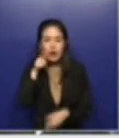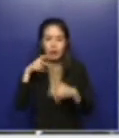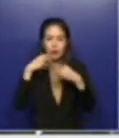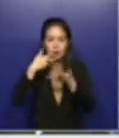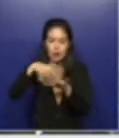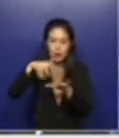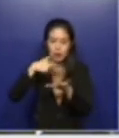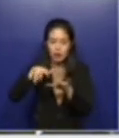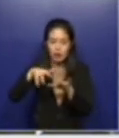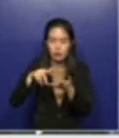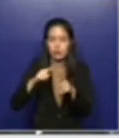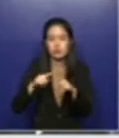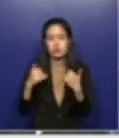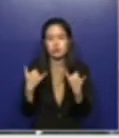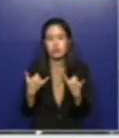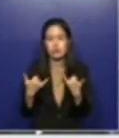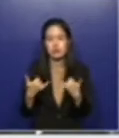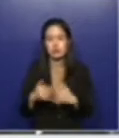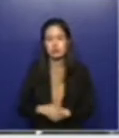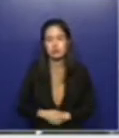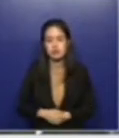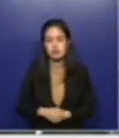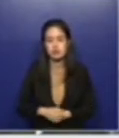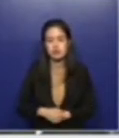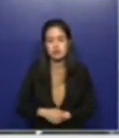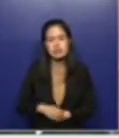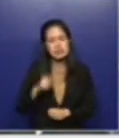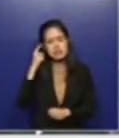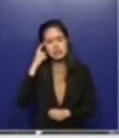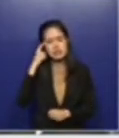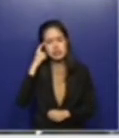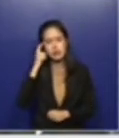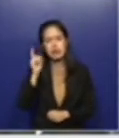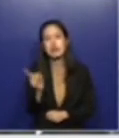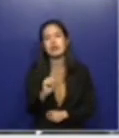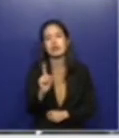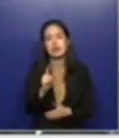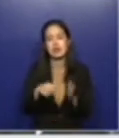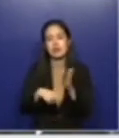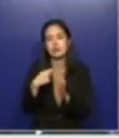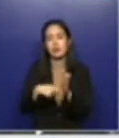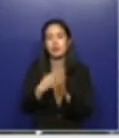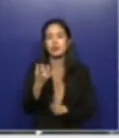กลับไปลบความเชื่อมั่นนั้นที่จะเกิดขึ้นอีกเพราะอะไรครับ